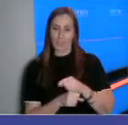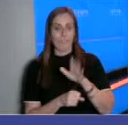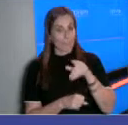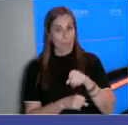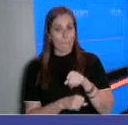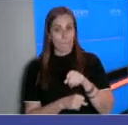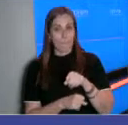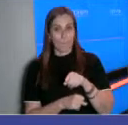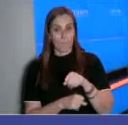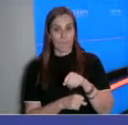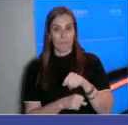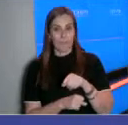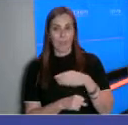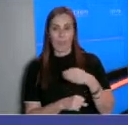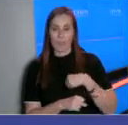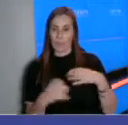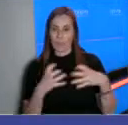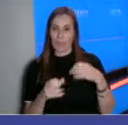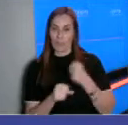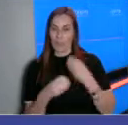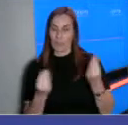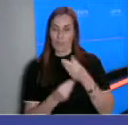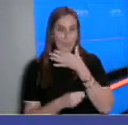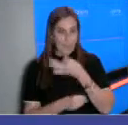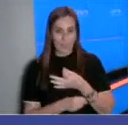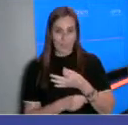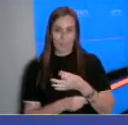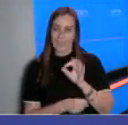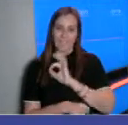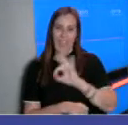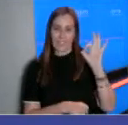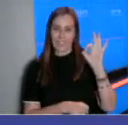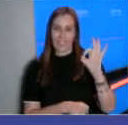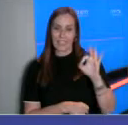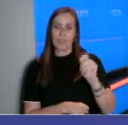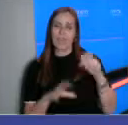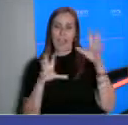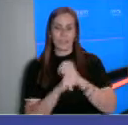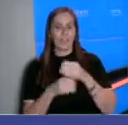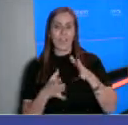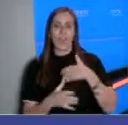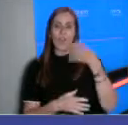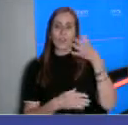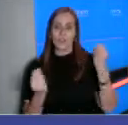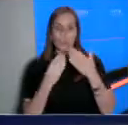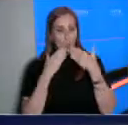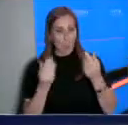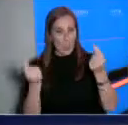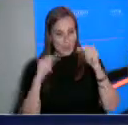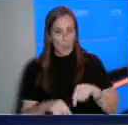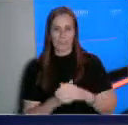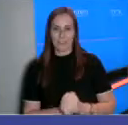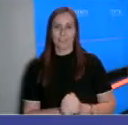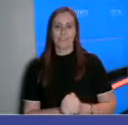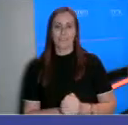מזה שאילו, המצפון החברתי לעשות את הדברים היפים האלה, זה פנטסטי, זה משכן לילה, ככה אנחנו אוהבים את הדברים, תודה רבה שהיית